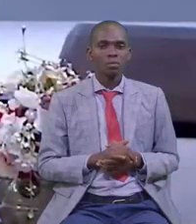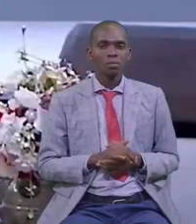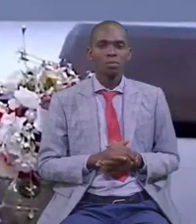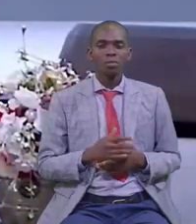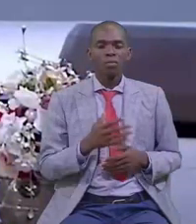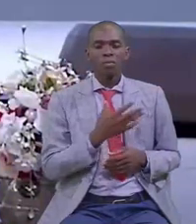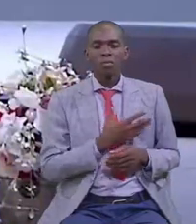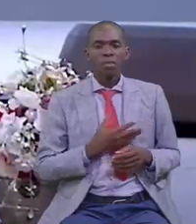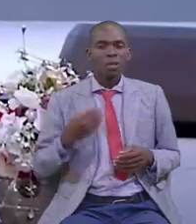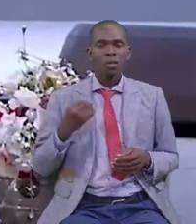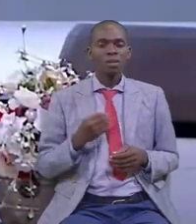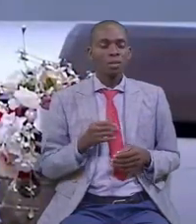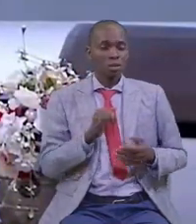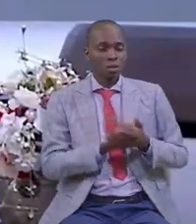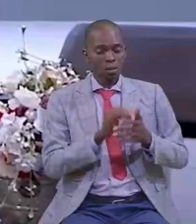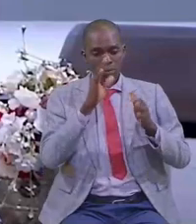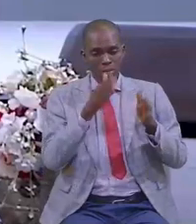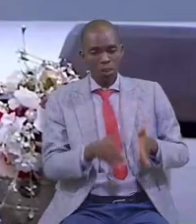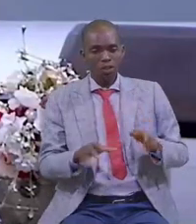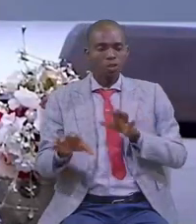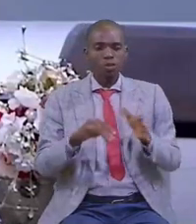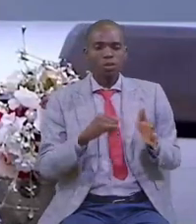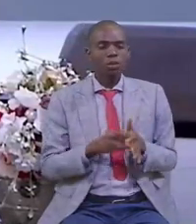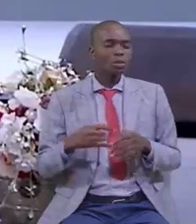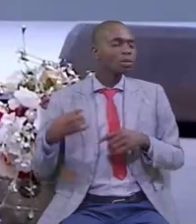Et il le fait pour toute sa vie.